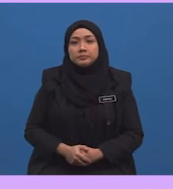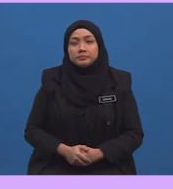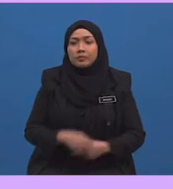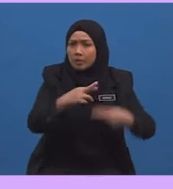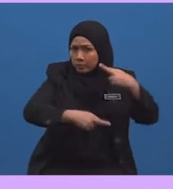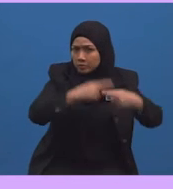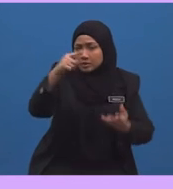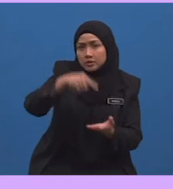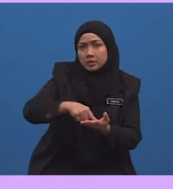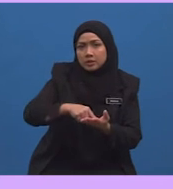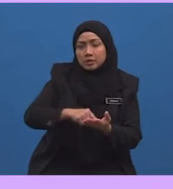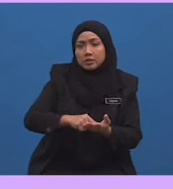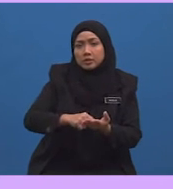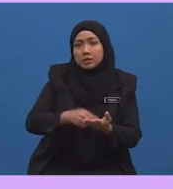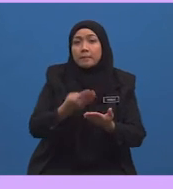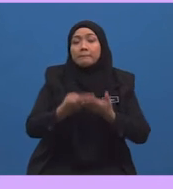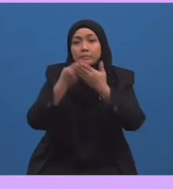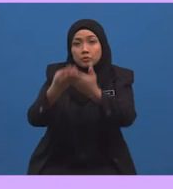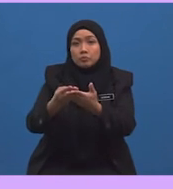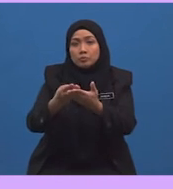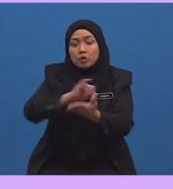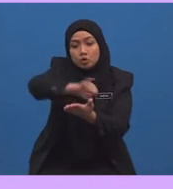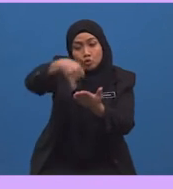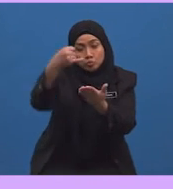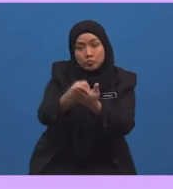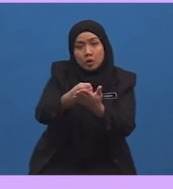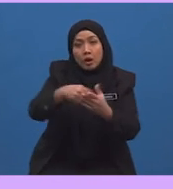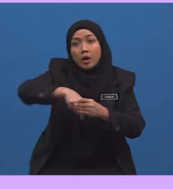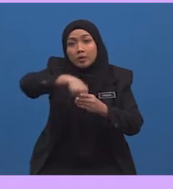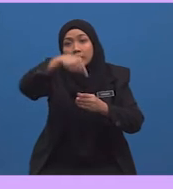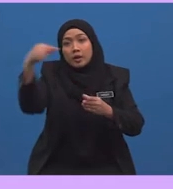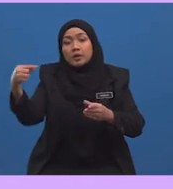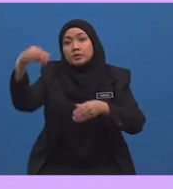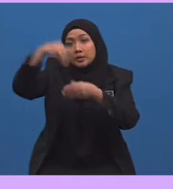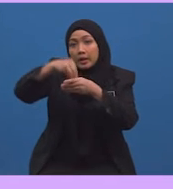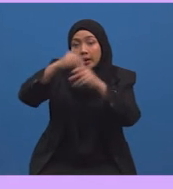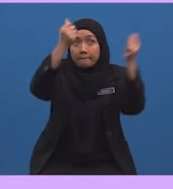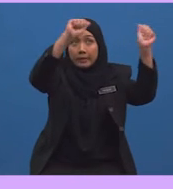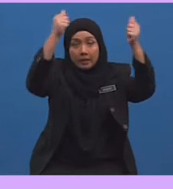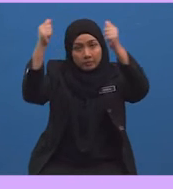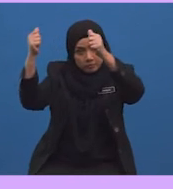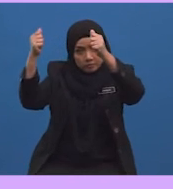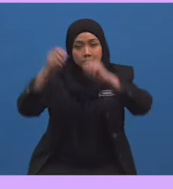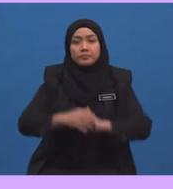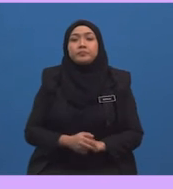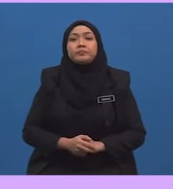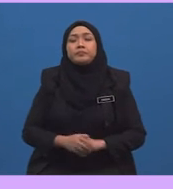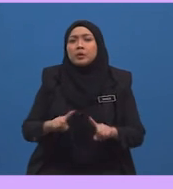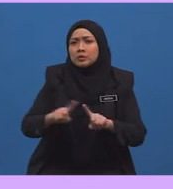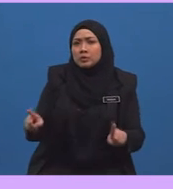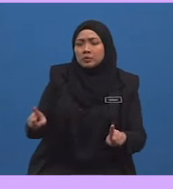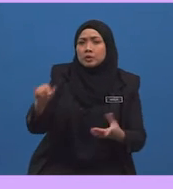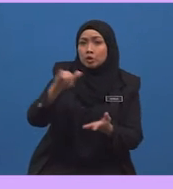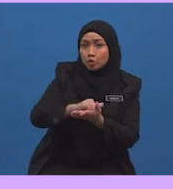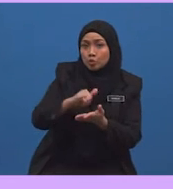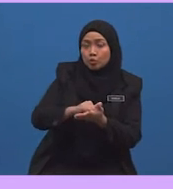Proses ini akan menyumbang kepada jumlah gas karbon dioksida dalam atmosfera. Selain itu, tumbuhan dan haiwan